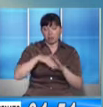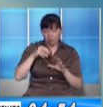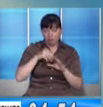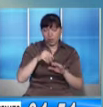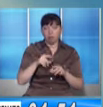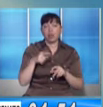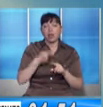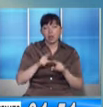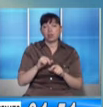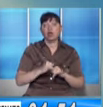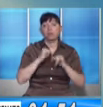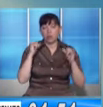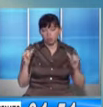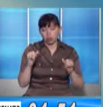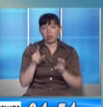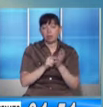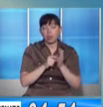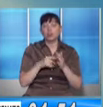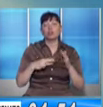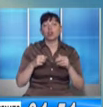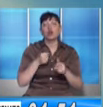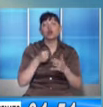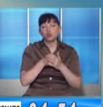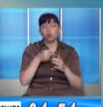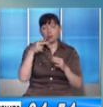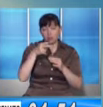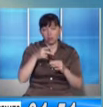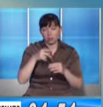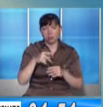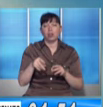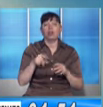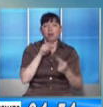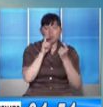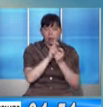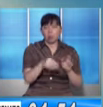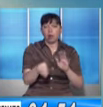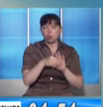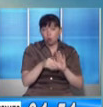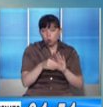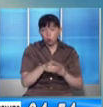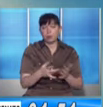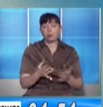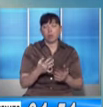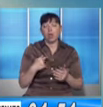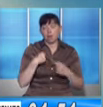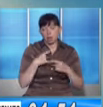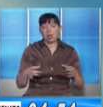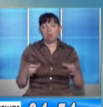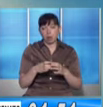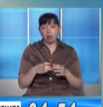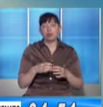precum majorarea pensiei minime până la 2000 de lei sau acele priorități pe corupție pe care le-am enunțat anterior. Suntem un